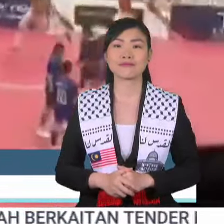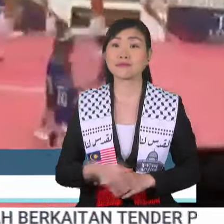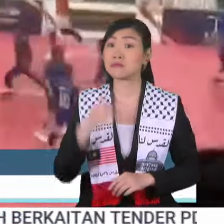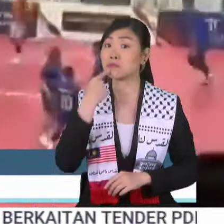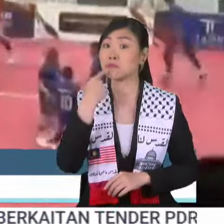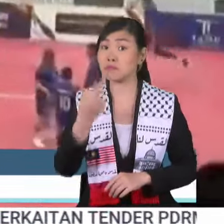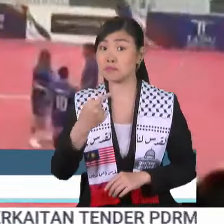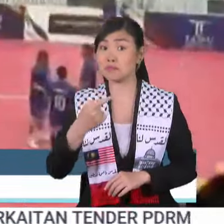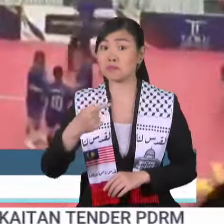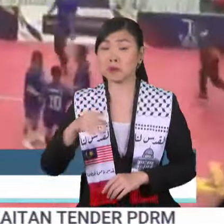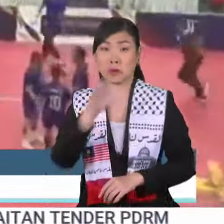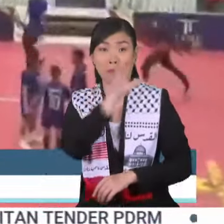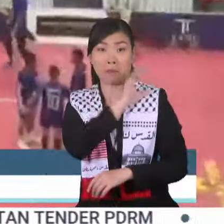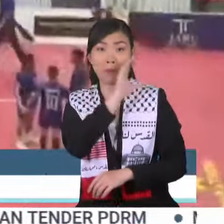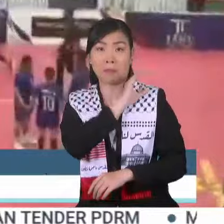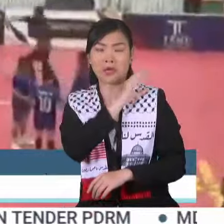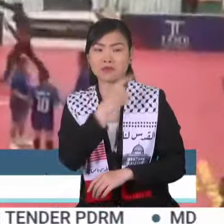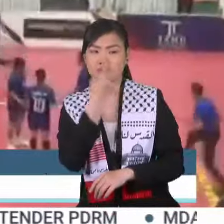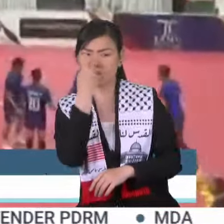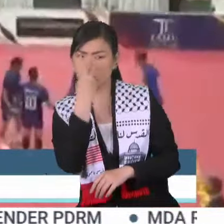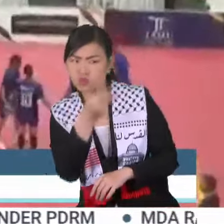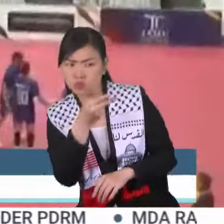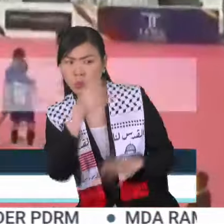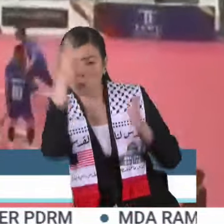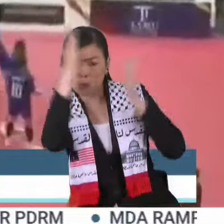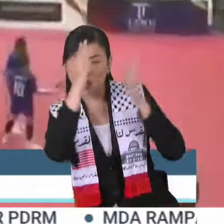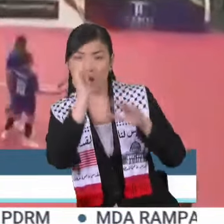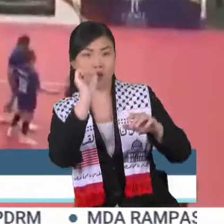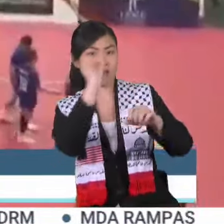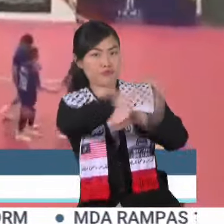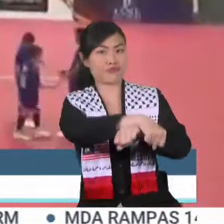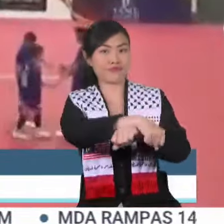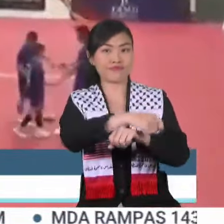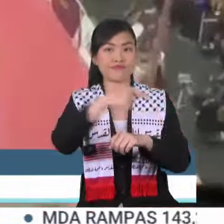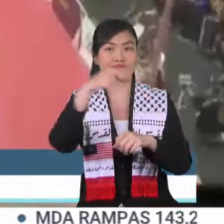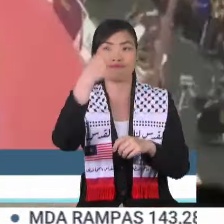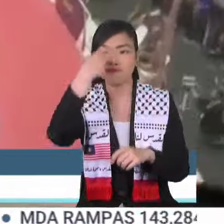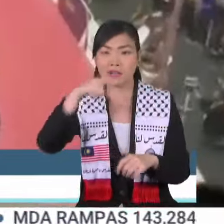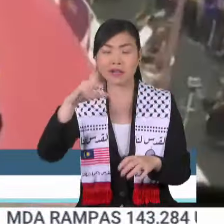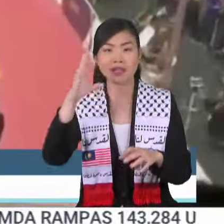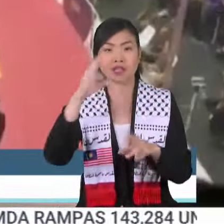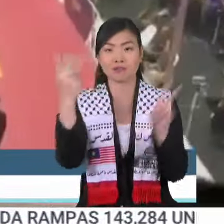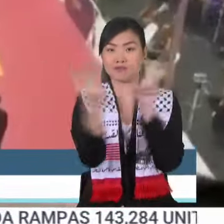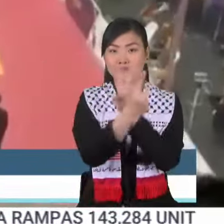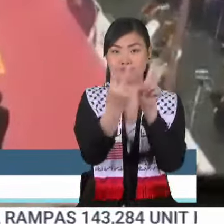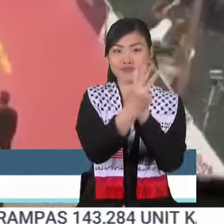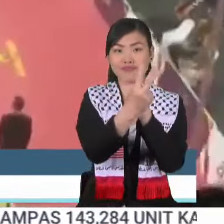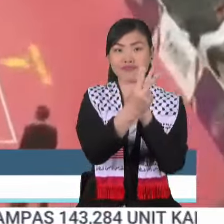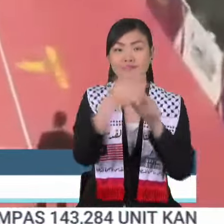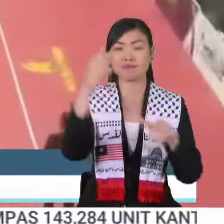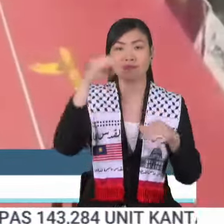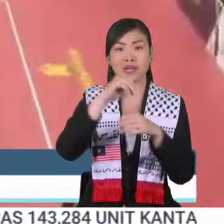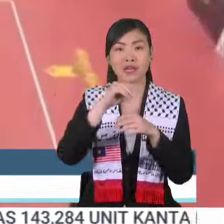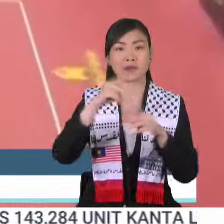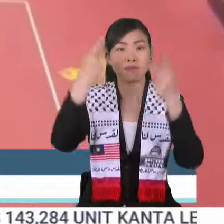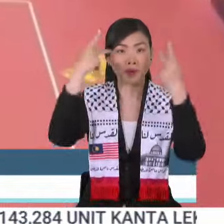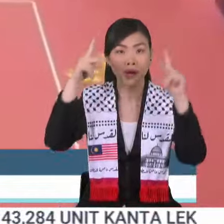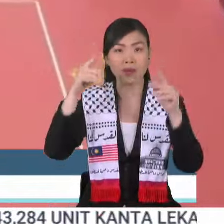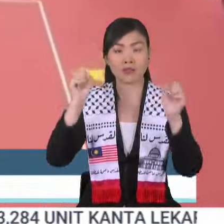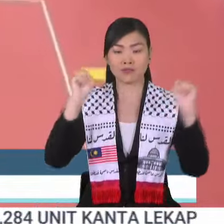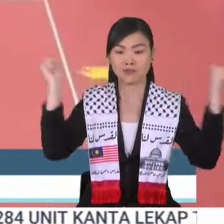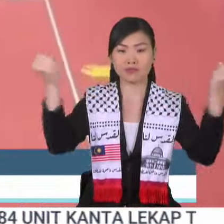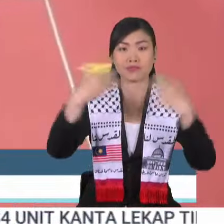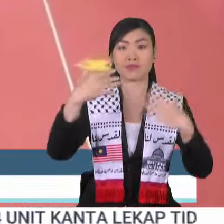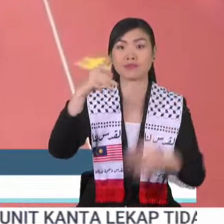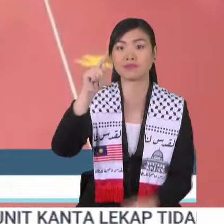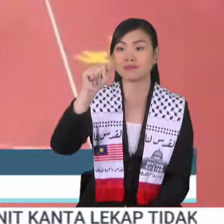Kenyataan Tumpracha itu dibuat selepas menyaksikan Malaysia menumbangkan Thailand dalam acara double dan regu Division Premier di Stadium